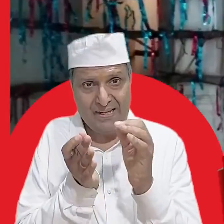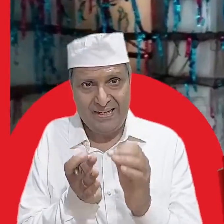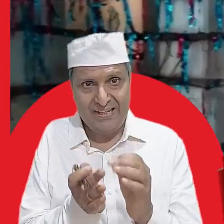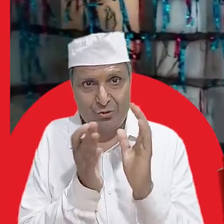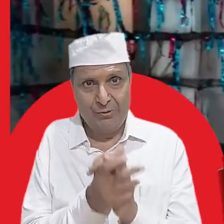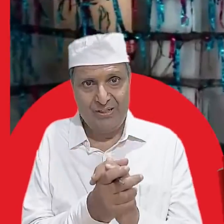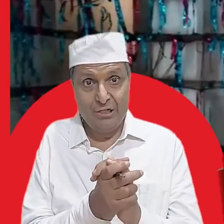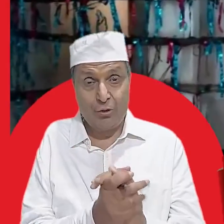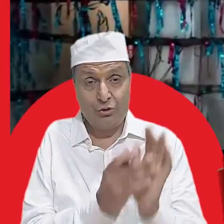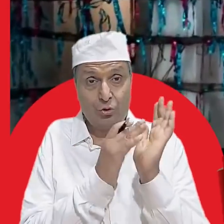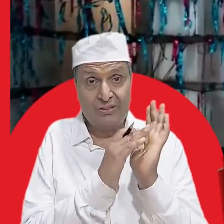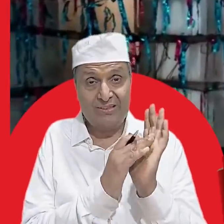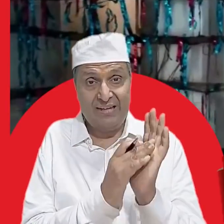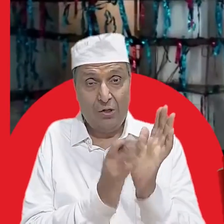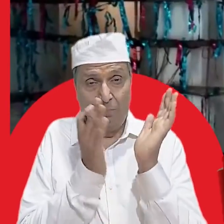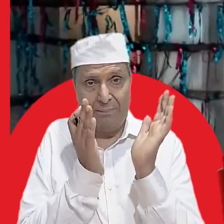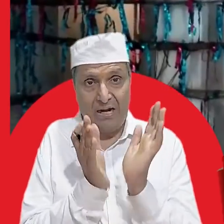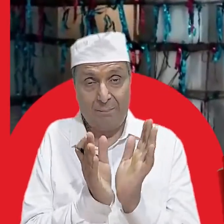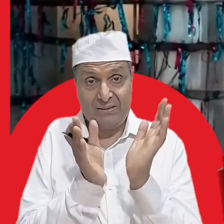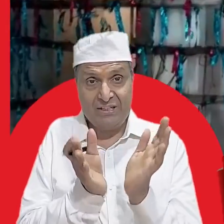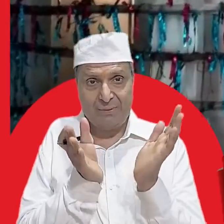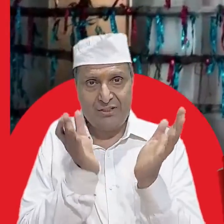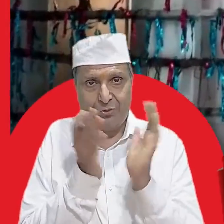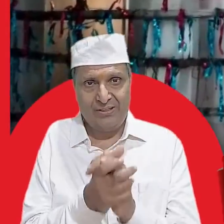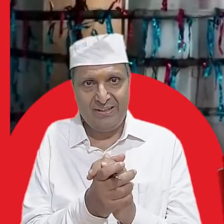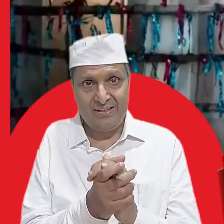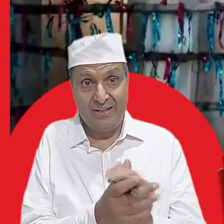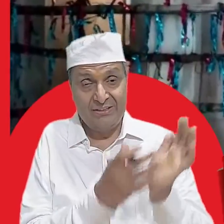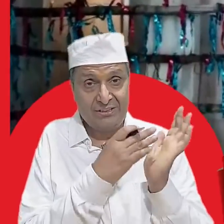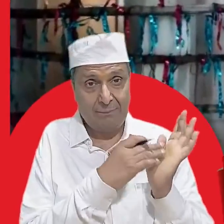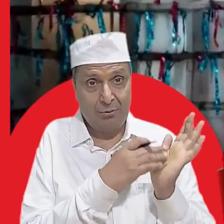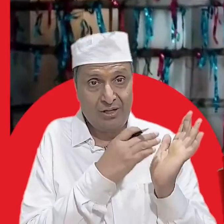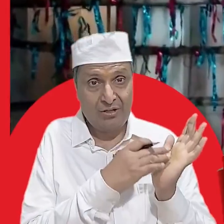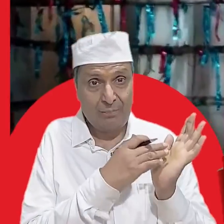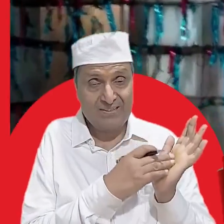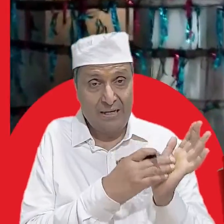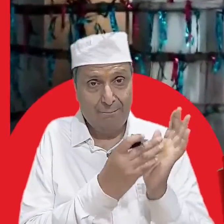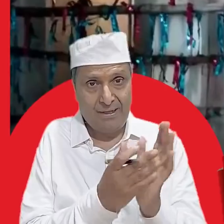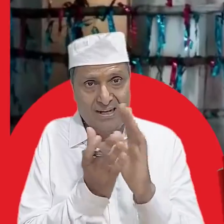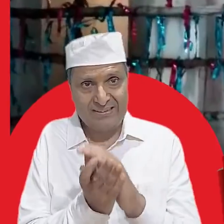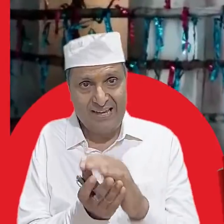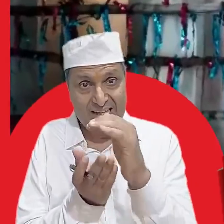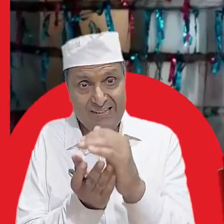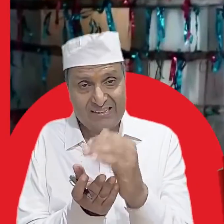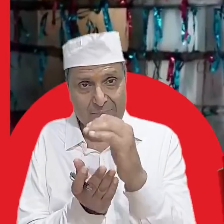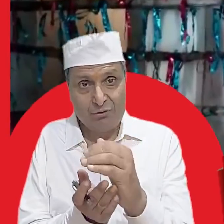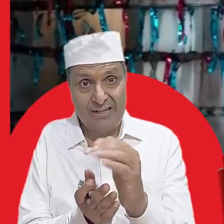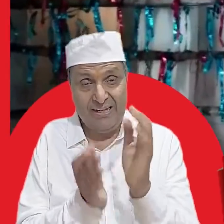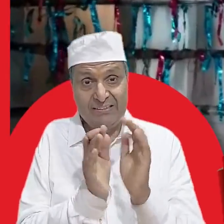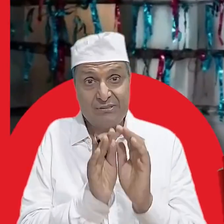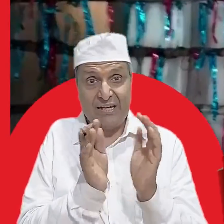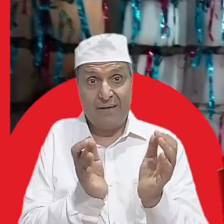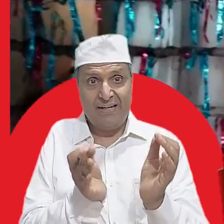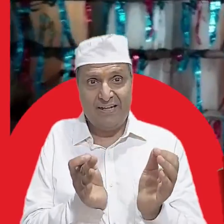अभी तक बैरिकेडिंग शुरू नहीं हुई, क्योंकि 2 दिन से ऊपर पहाड़ पर तेज बारिश हो रही है। चंदा प्रभु टॉप के पास से बल्लियां आती है, यहां तक